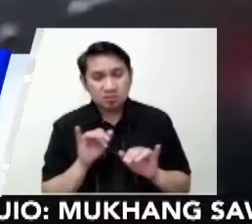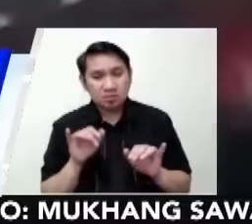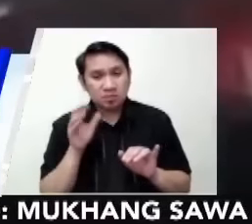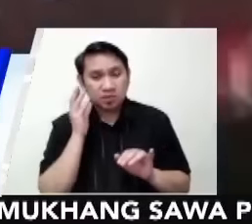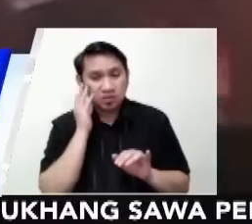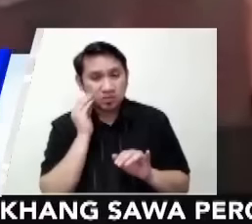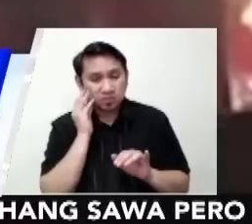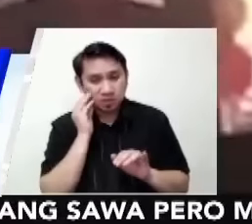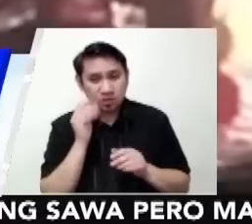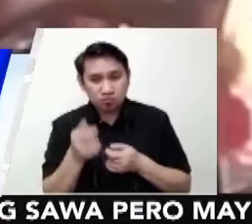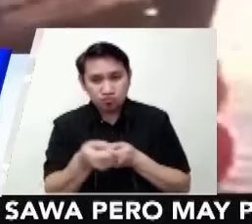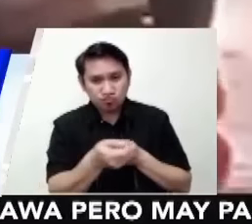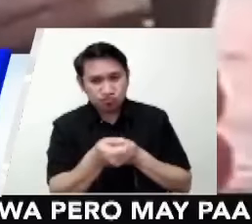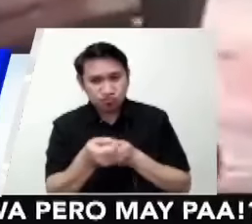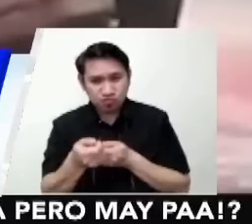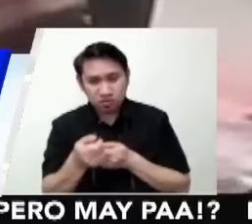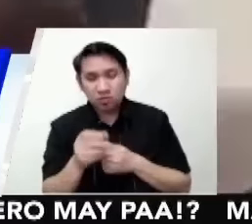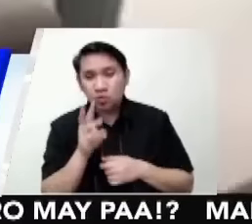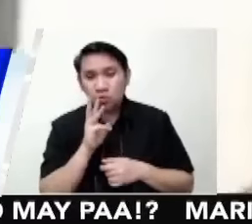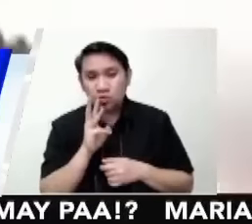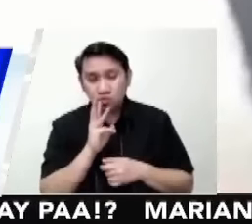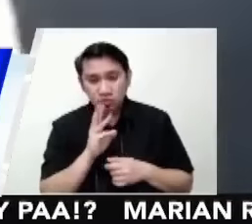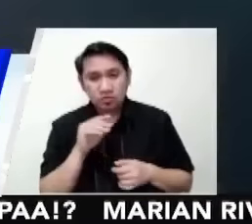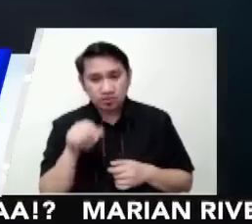May 4 noong March